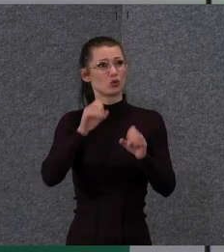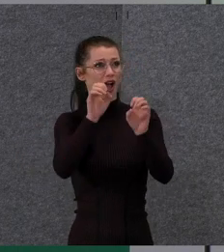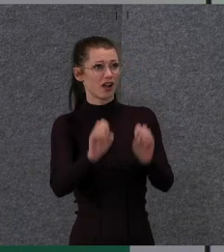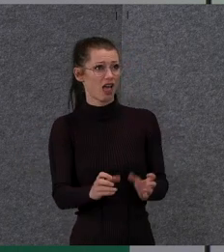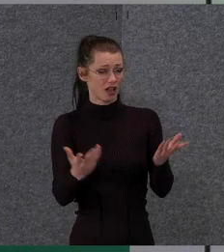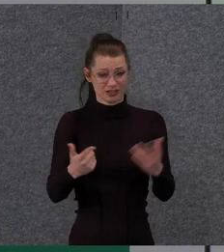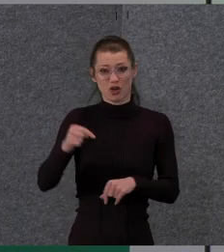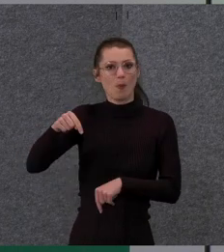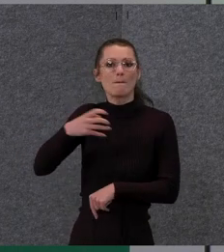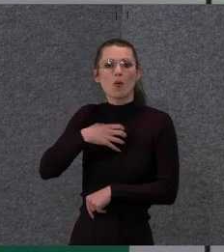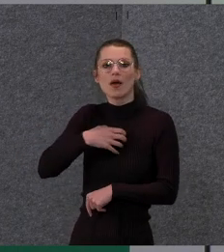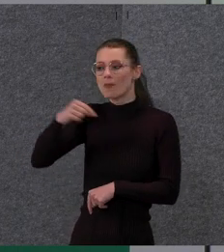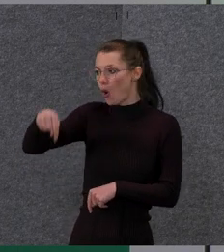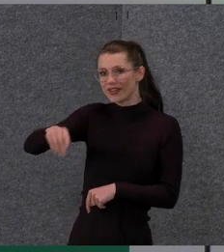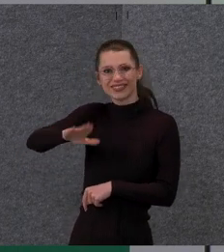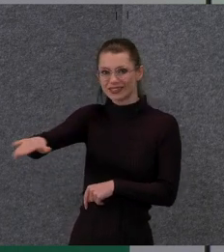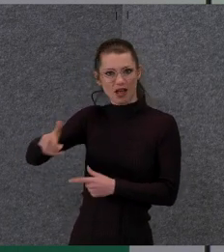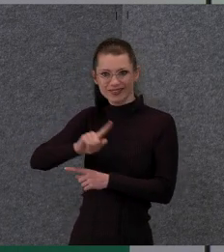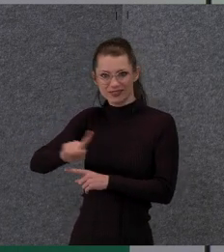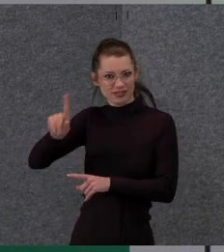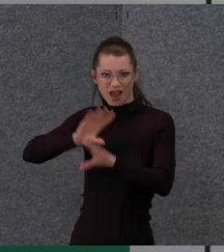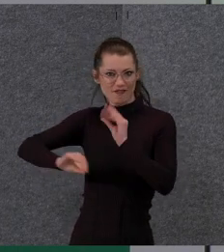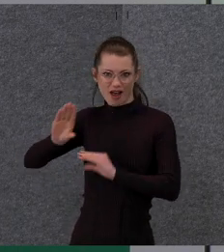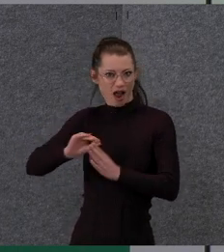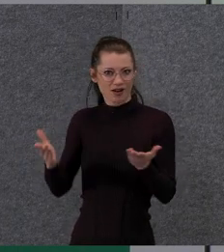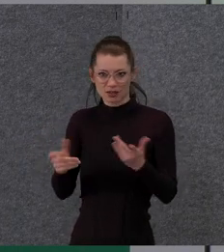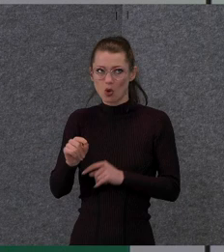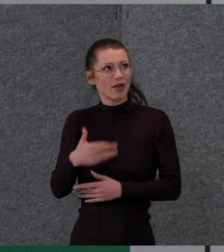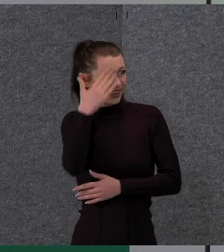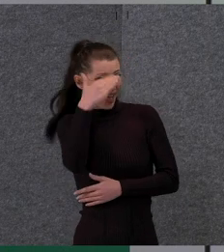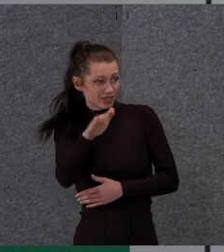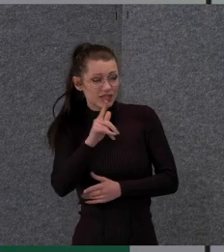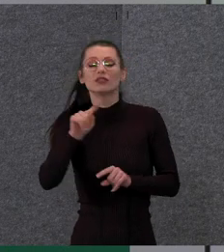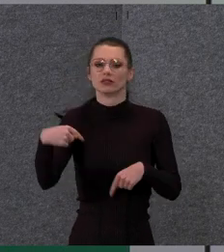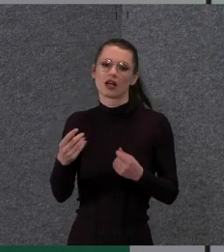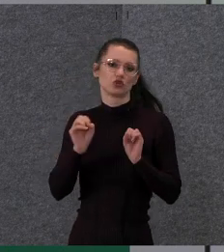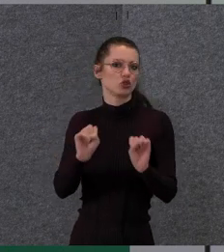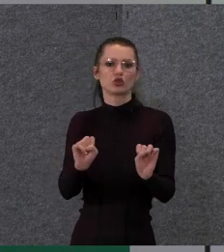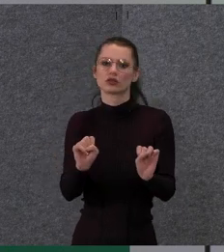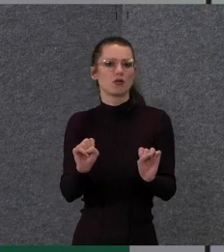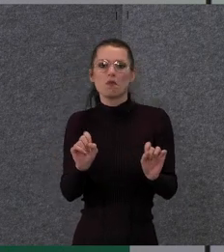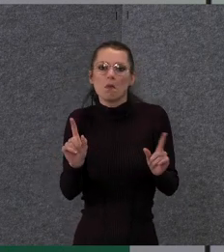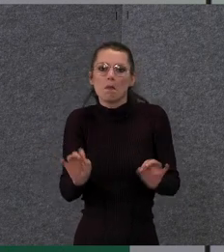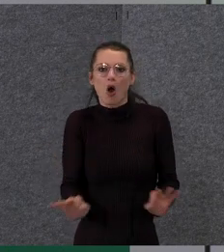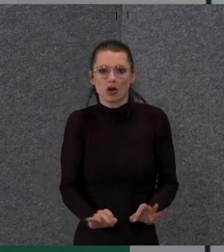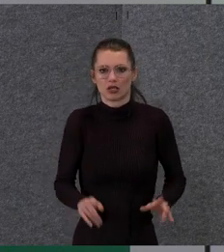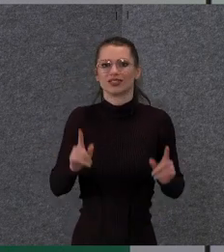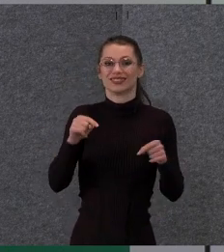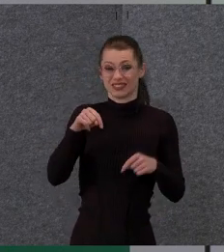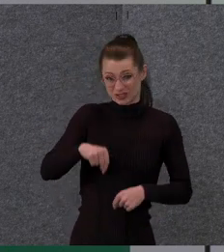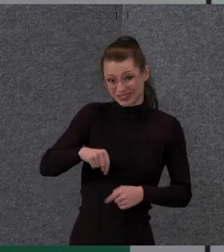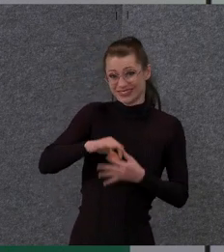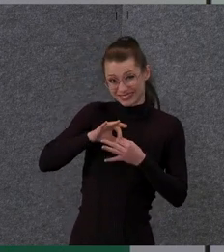das alles nicht erleben. Das heißt, was man nicht kennt, lernt man auch nicht schützen. Wir müssen das wirklich auch in die